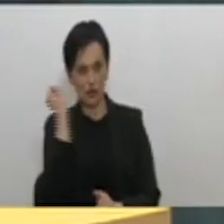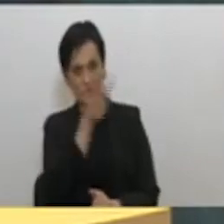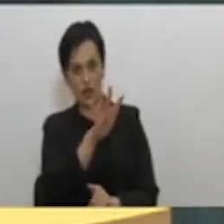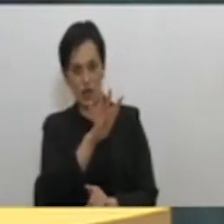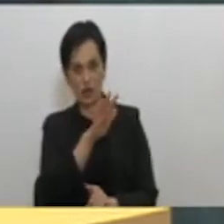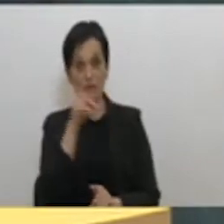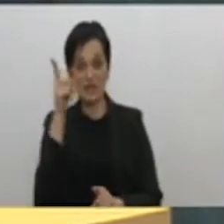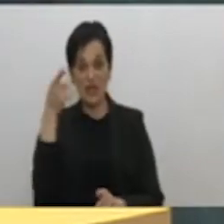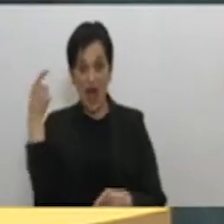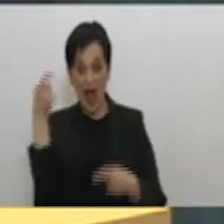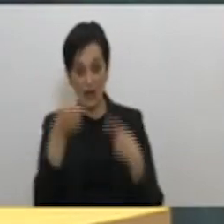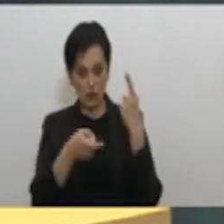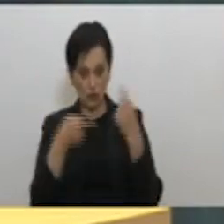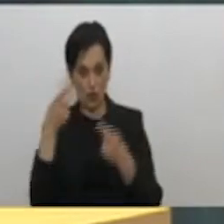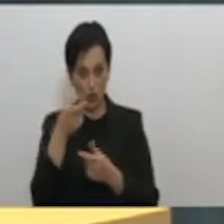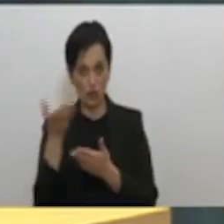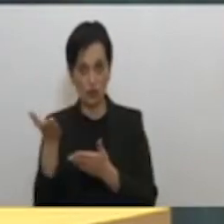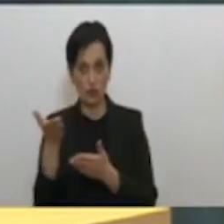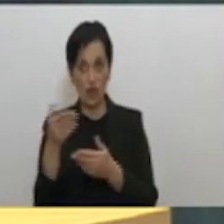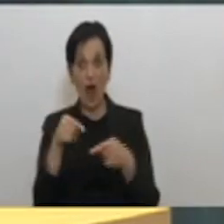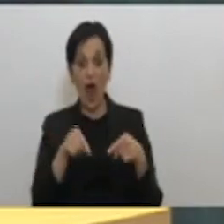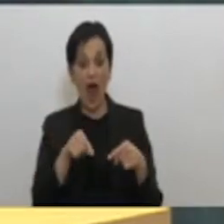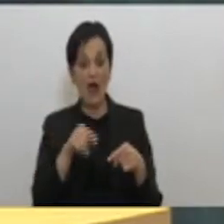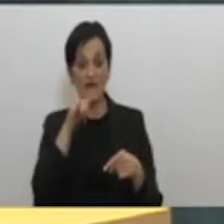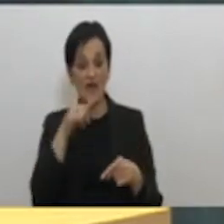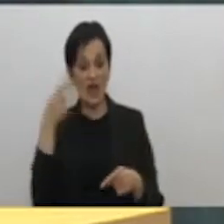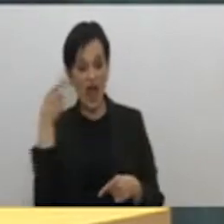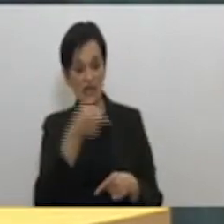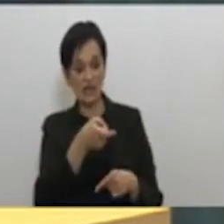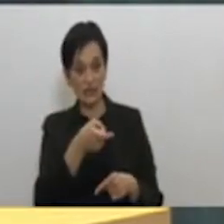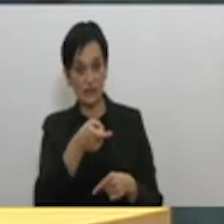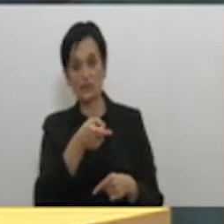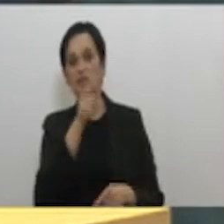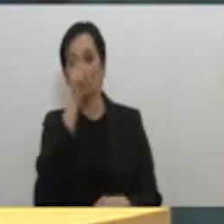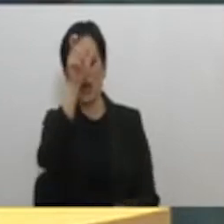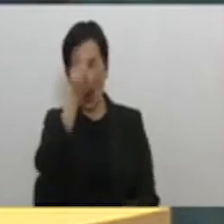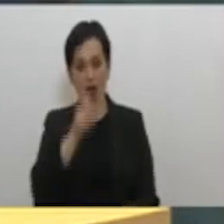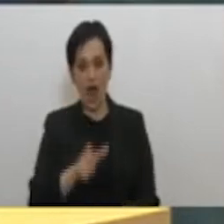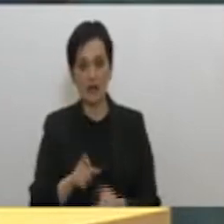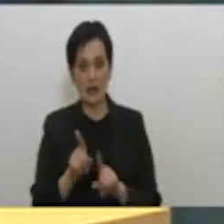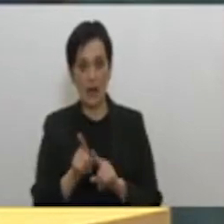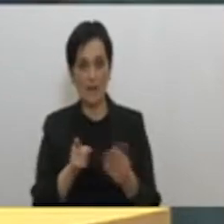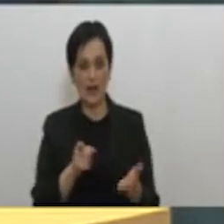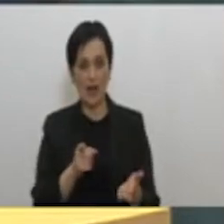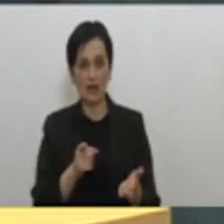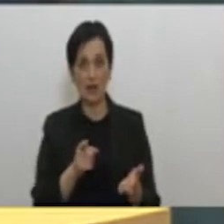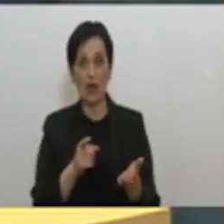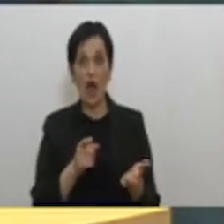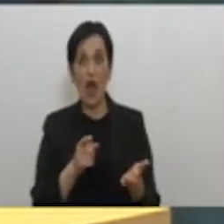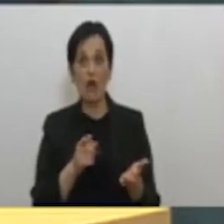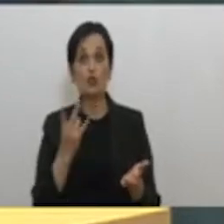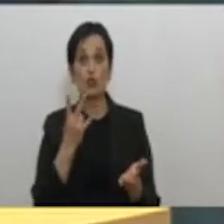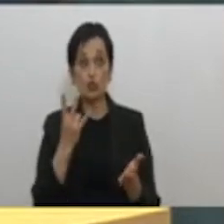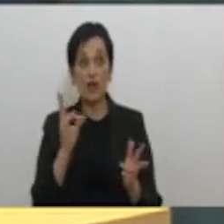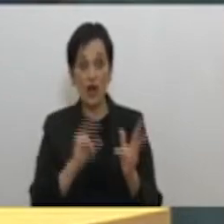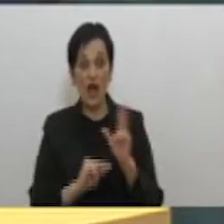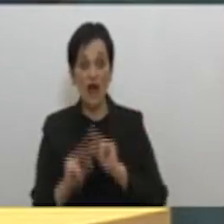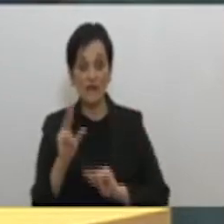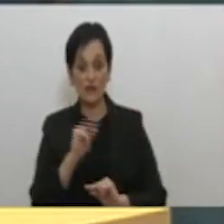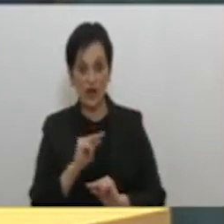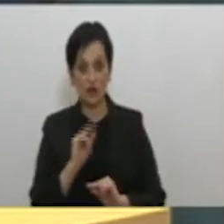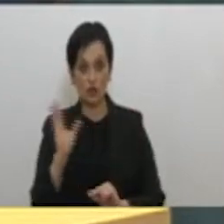ესროდნენ, ესეც ესროდა. აქ ხო ვერ ესვის, კაცო. ადამიანია ისიც ხო, აი ეს ხო უნდა გავითვალისწინოთ სულ